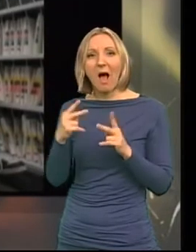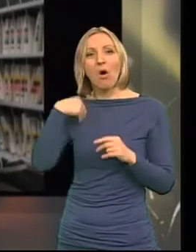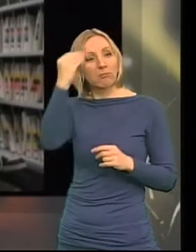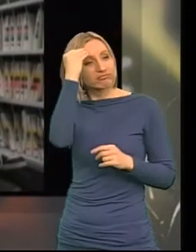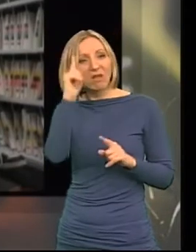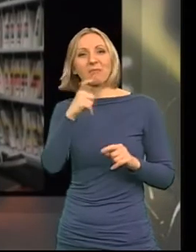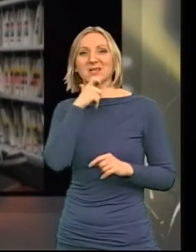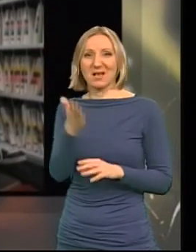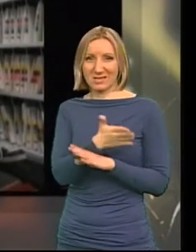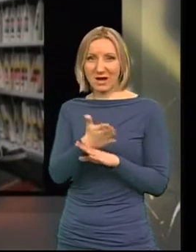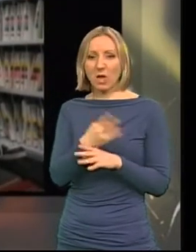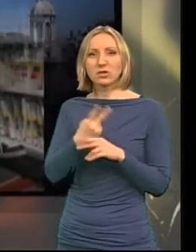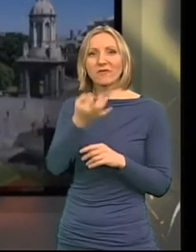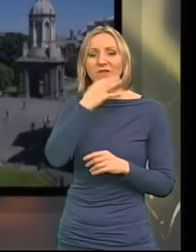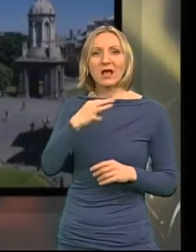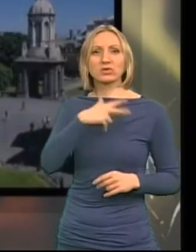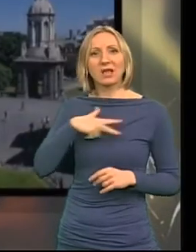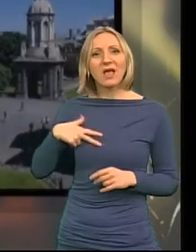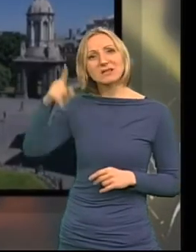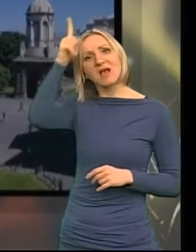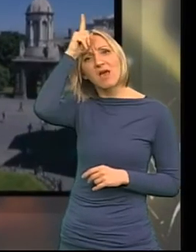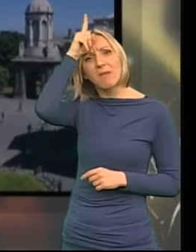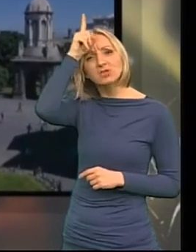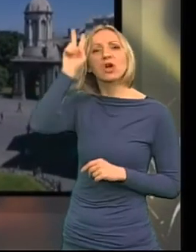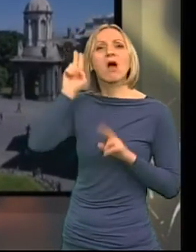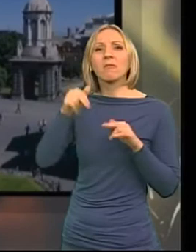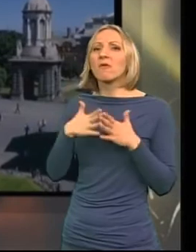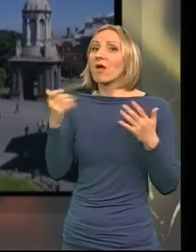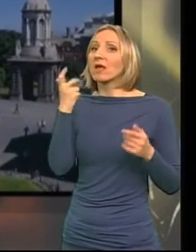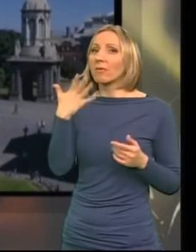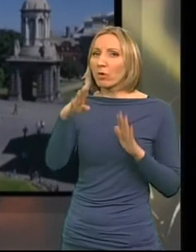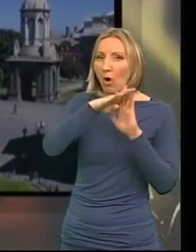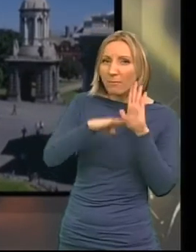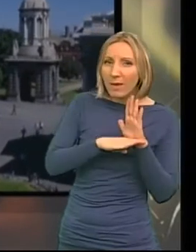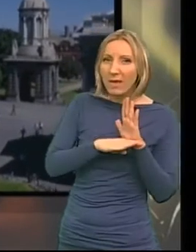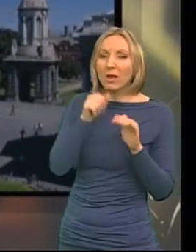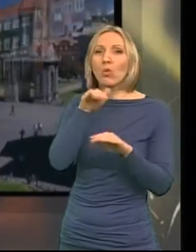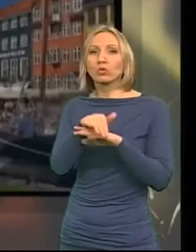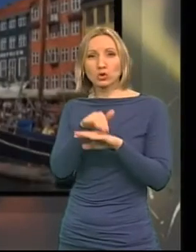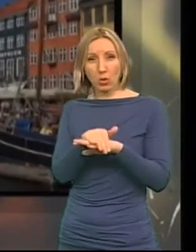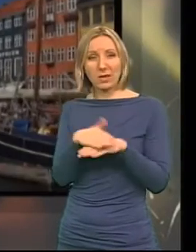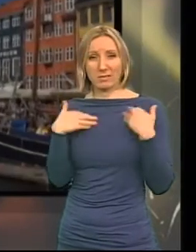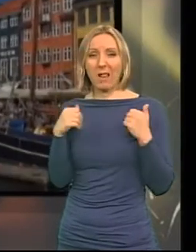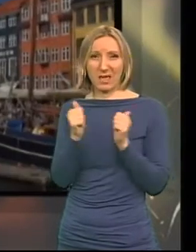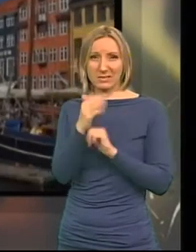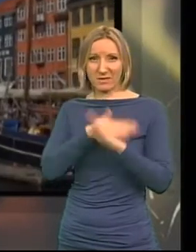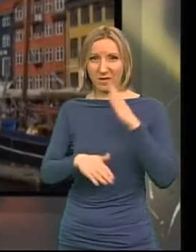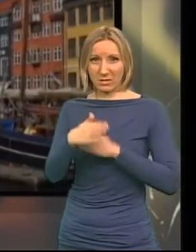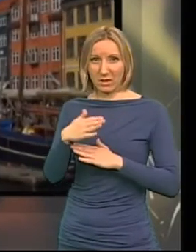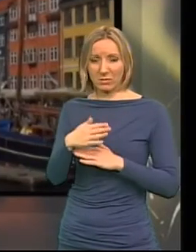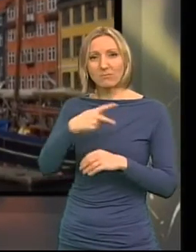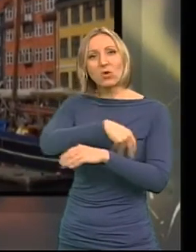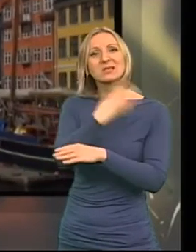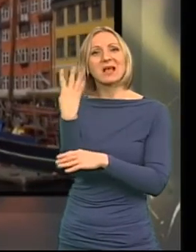zastarele. Zemlje poput Francuske, Danske i Nemačke imaju veći broj politika, mera i usluga za mlade sa invaliditetom. U